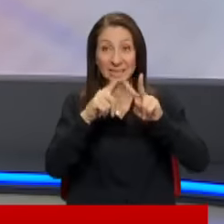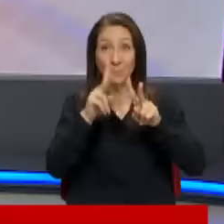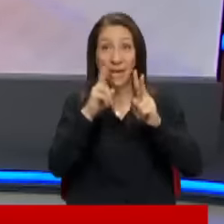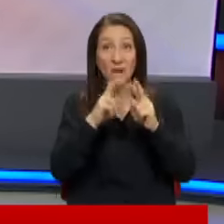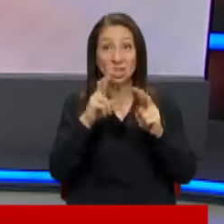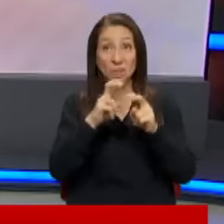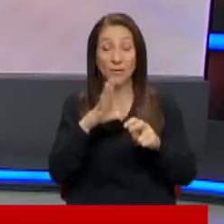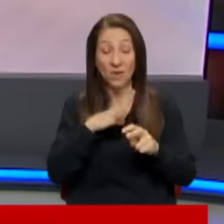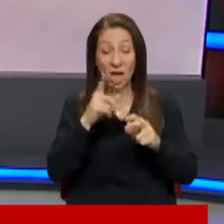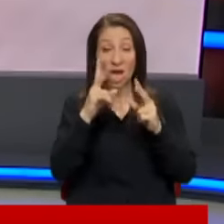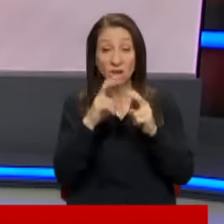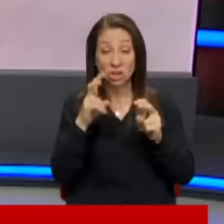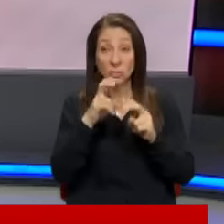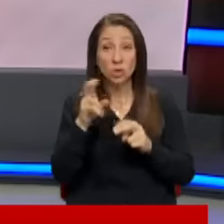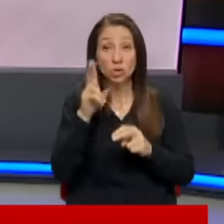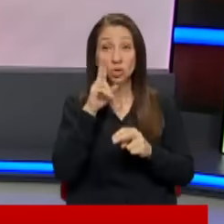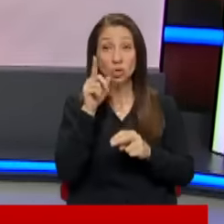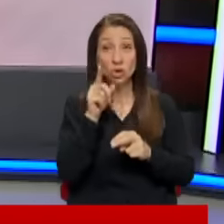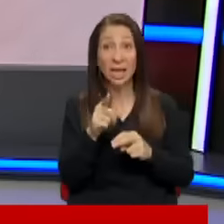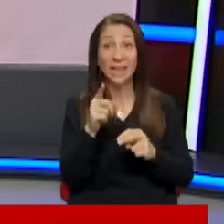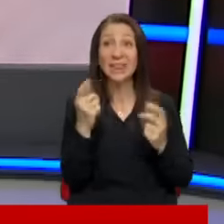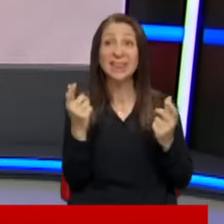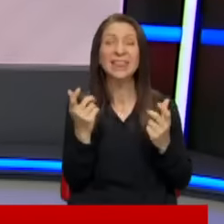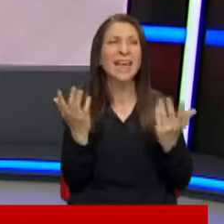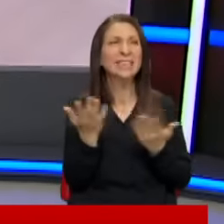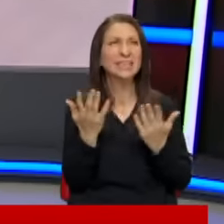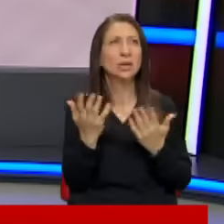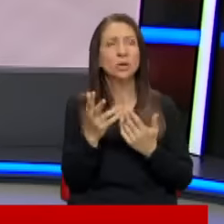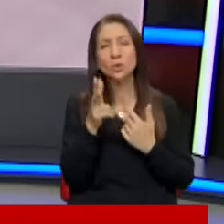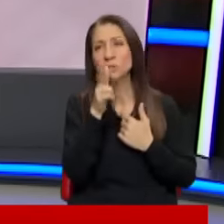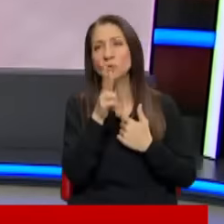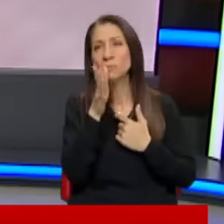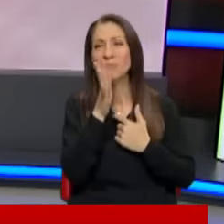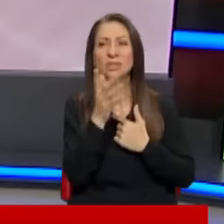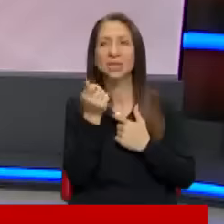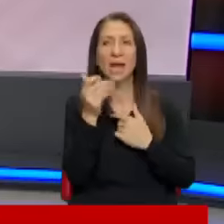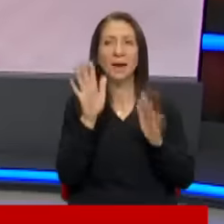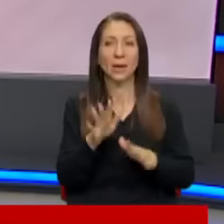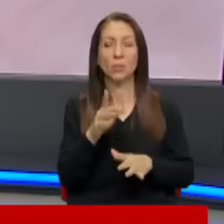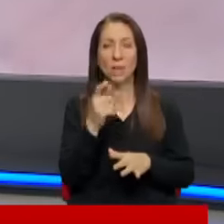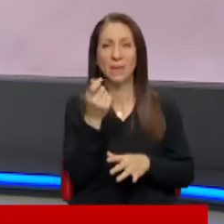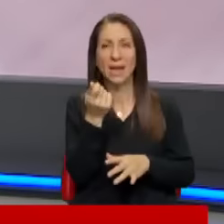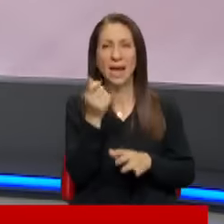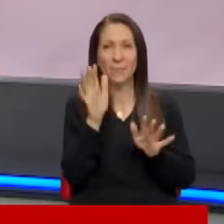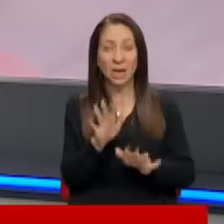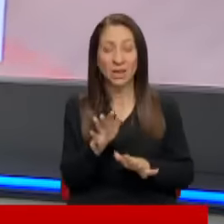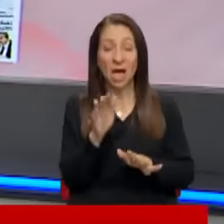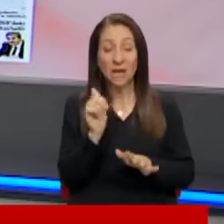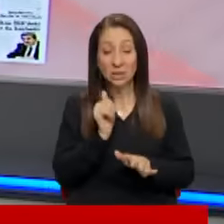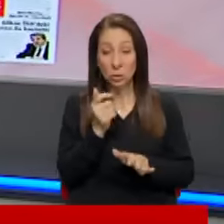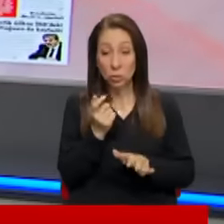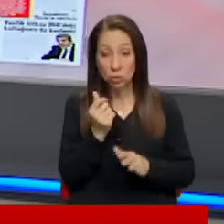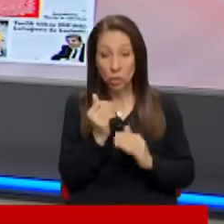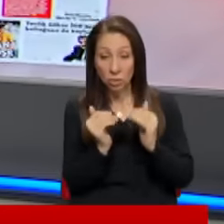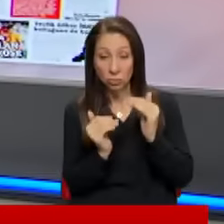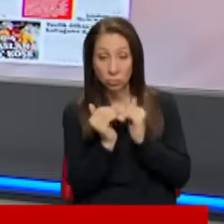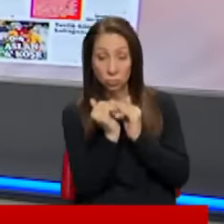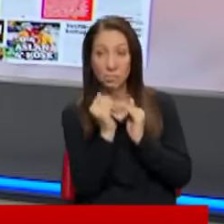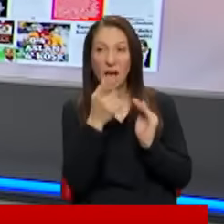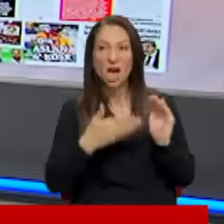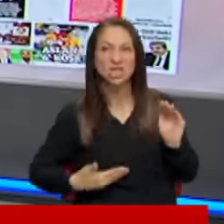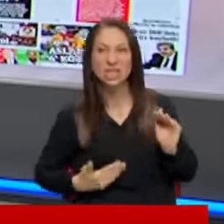O araştırma sonucunda neredeyse 300-500 lira falan kaldı. Böyle bir rakam kaldı. Asgari ücrete dayanmış